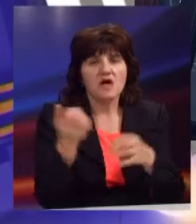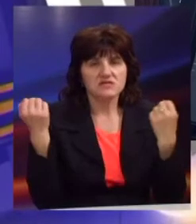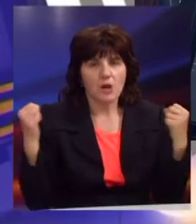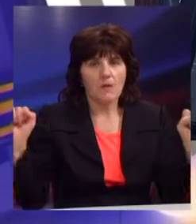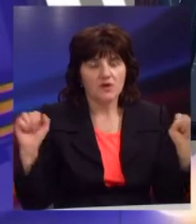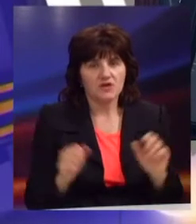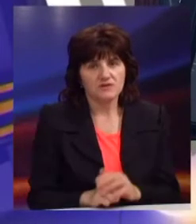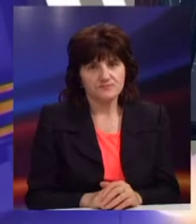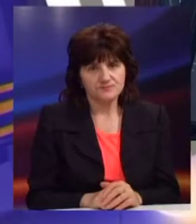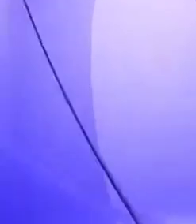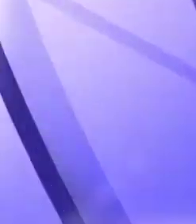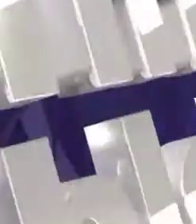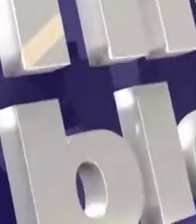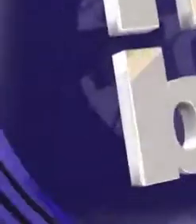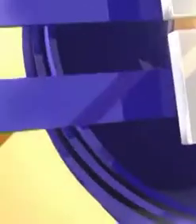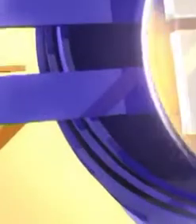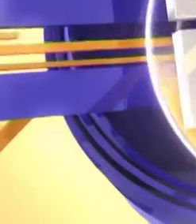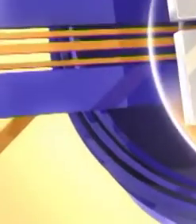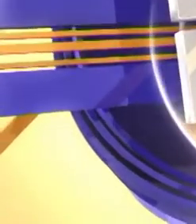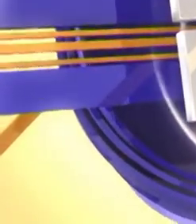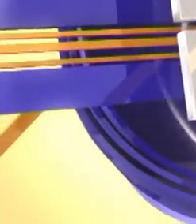je slobodan.